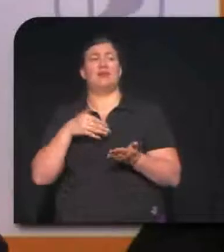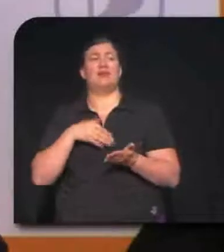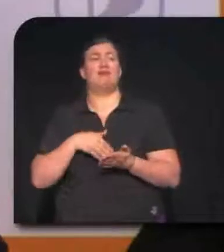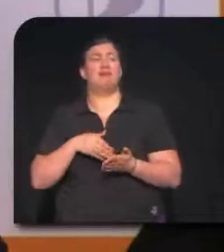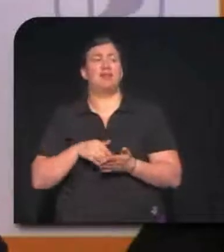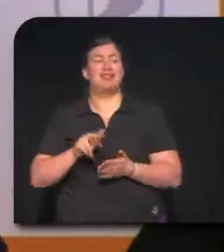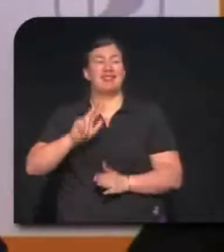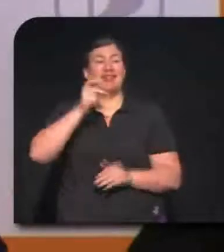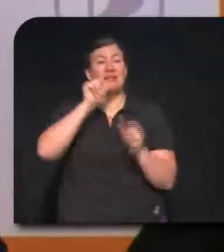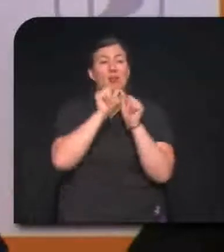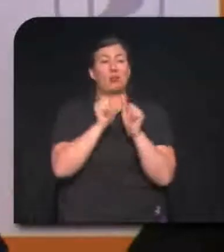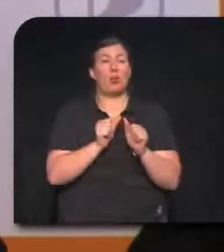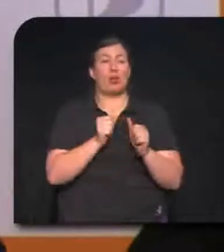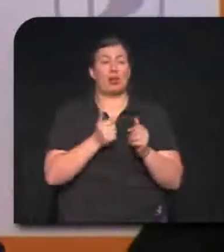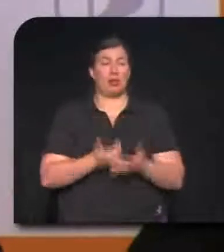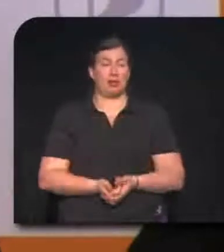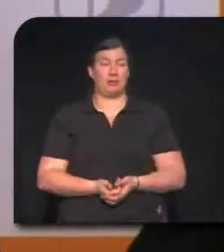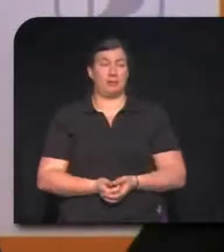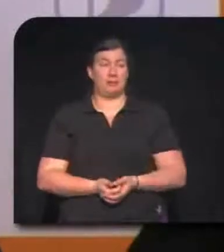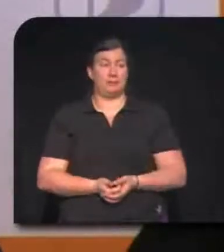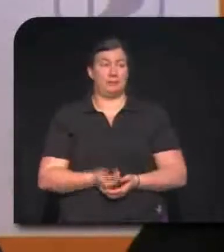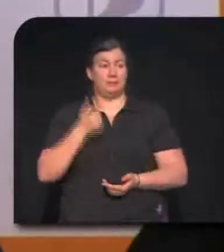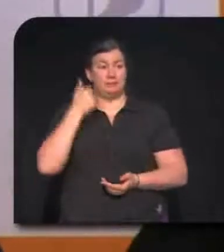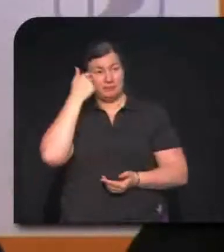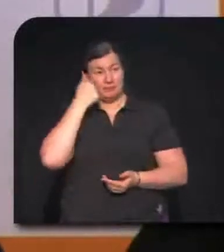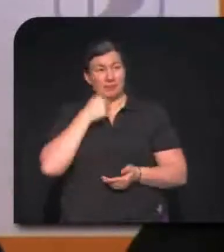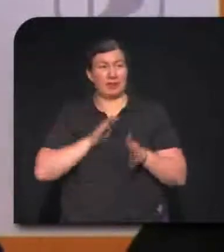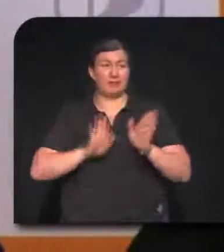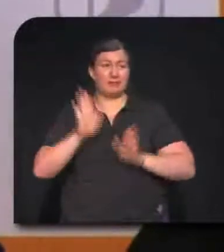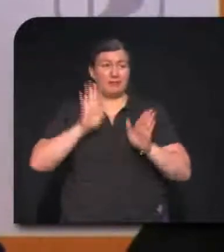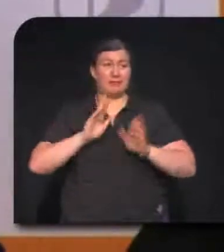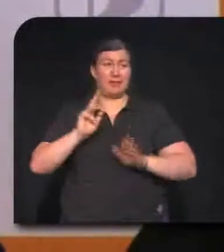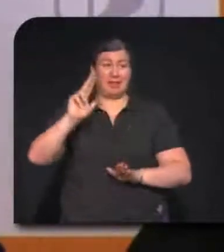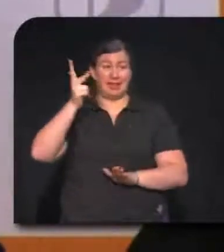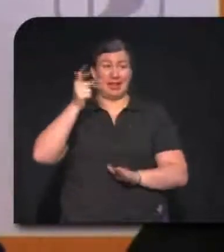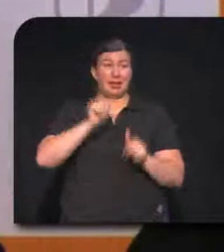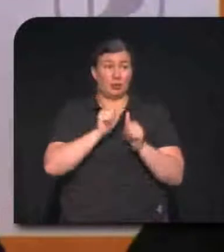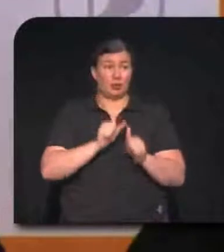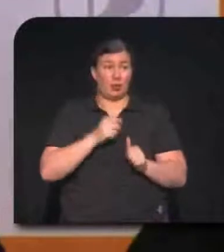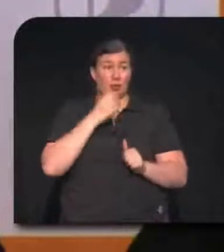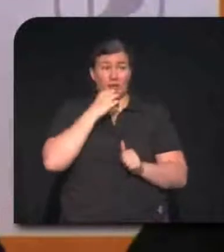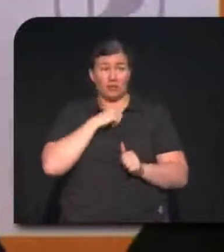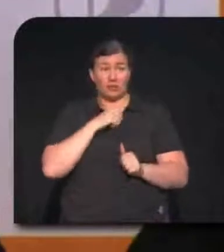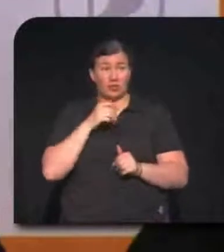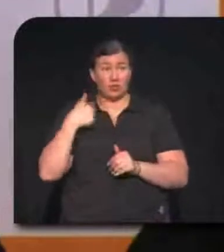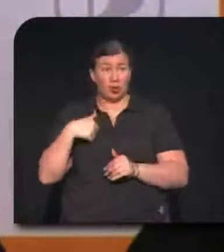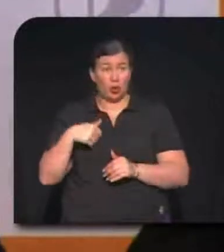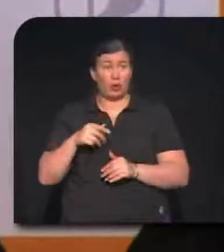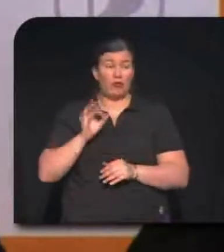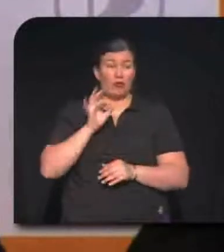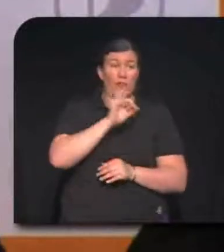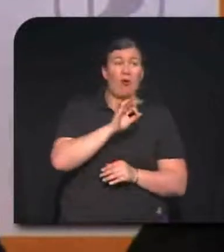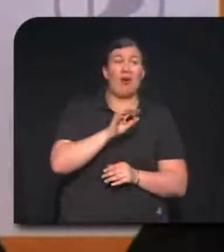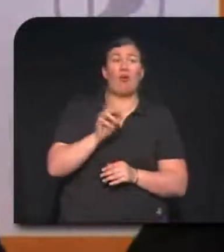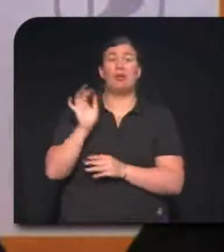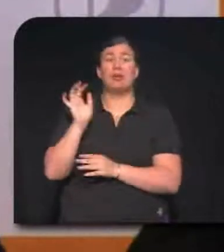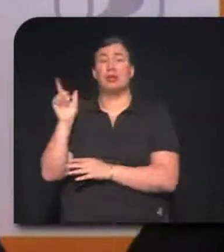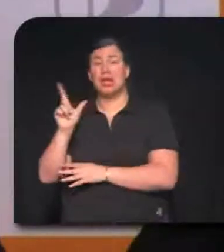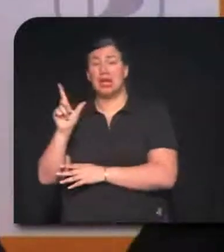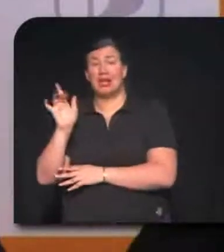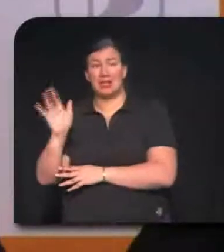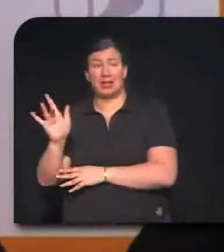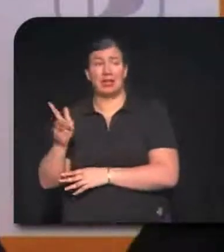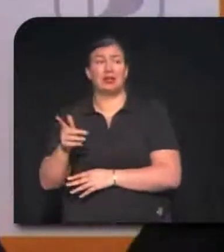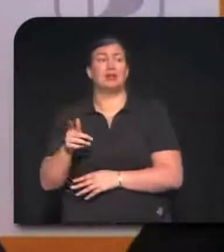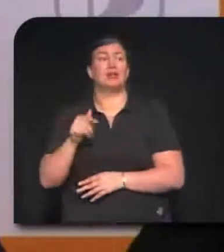Abstimmung über das dritte Modul bitte hebt jetzt die Grünen Karten wenn ihr für das dritte Modul seid die lila nennen wenn ihr gegen das dritte Modul seid das ist